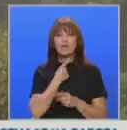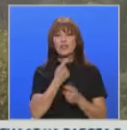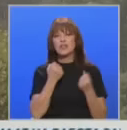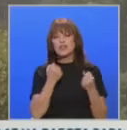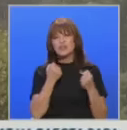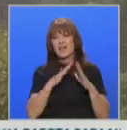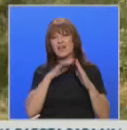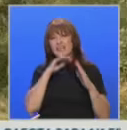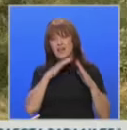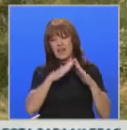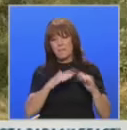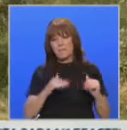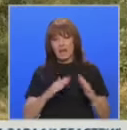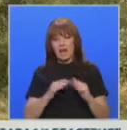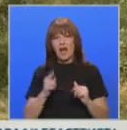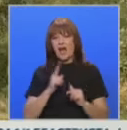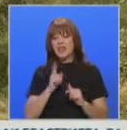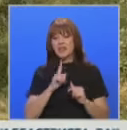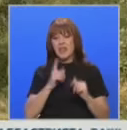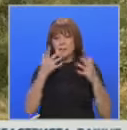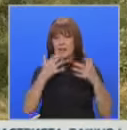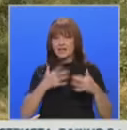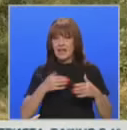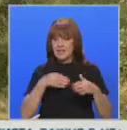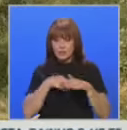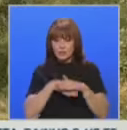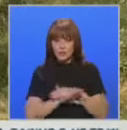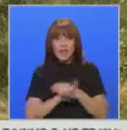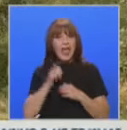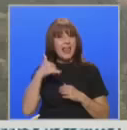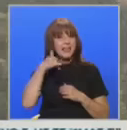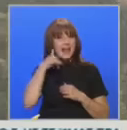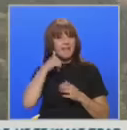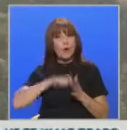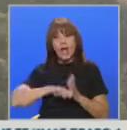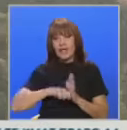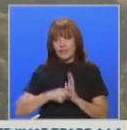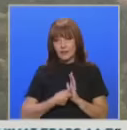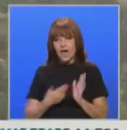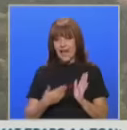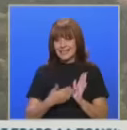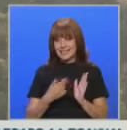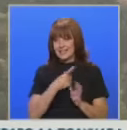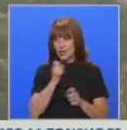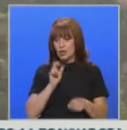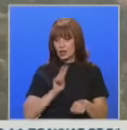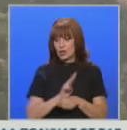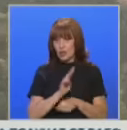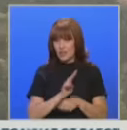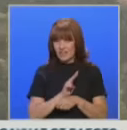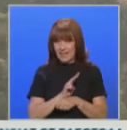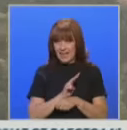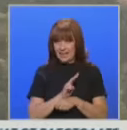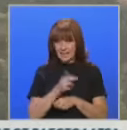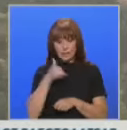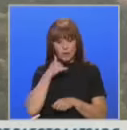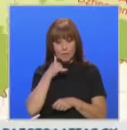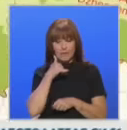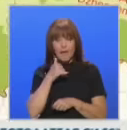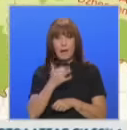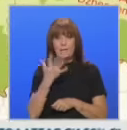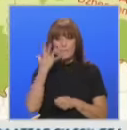барака. Няма данни да се укривал, но телефонът му е бил изключен. Заради обаждането на 112, пет екипа спасители от двете страни